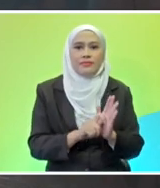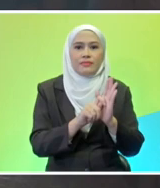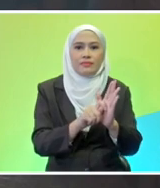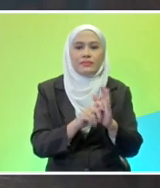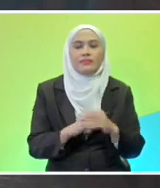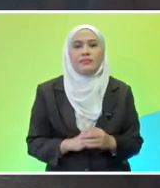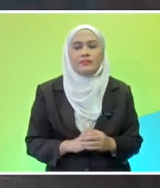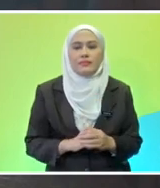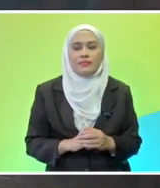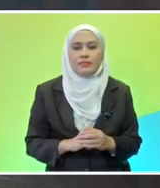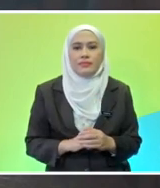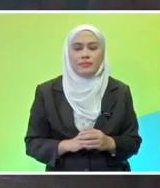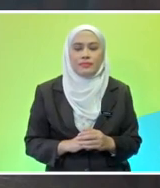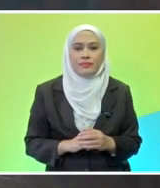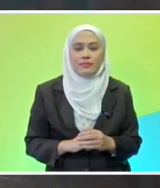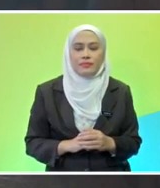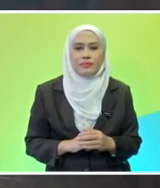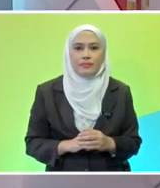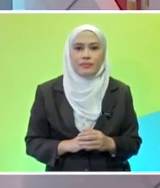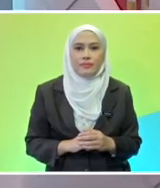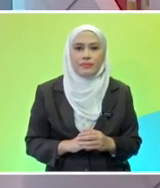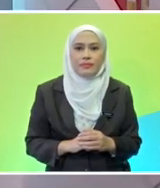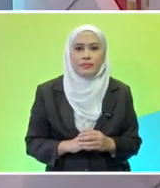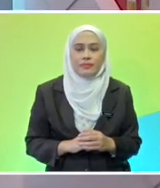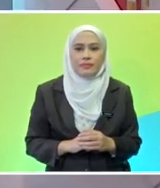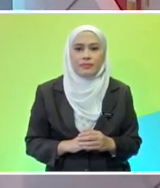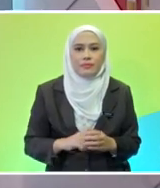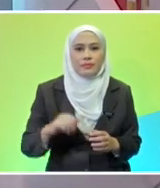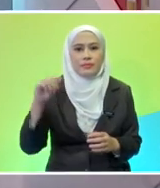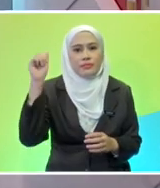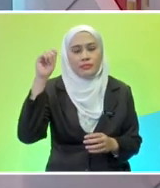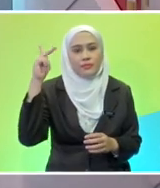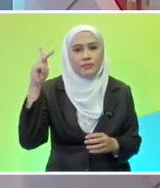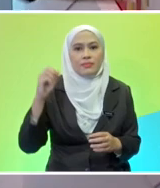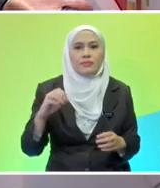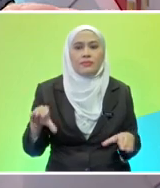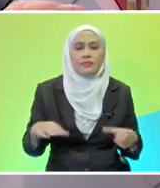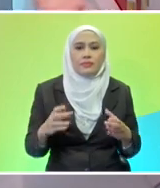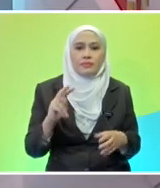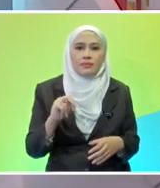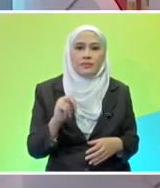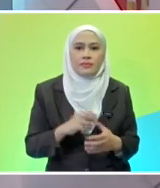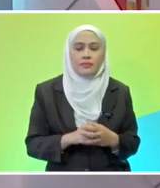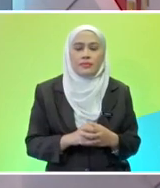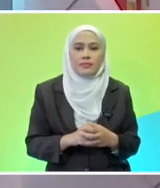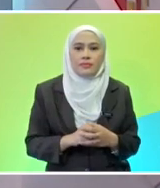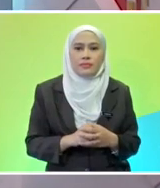Okey. Alright, jom. Kita Akmal tengok betul lah ni. Tadi sini cikgu nak suruh Akmal buat. Ini pergerakan bebas yang kita buatlah nanti kejap